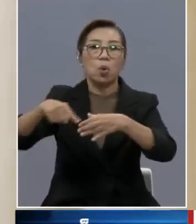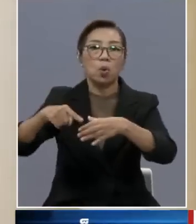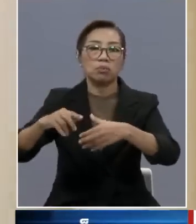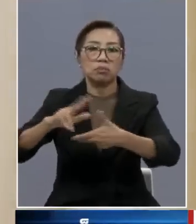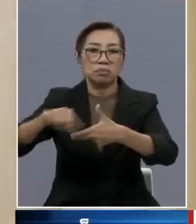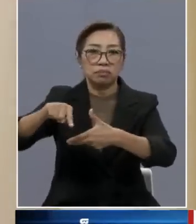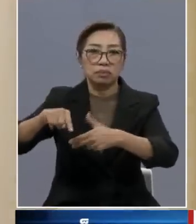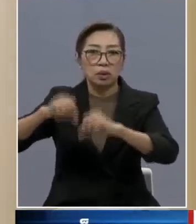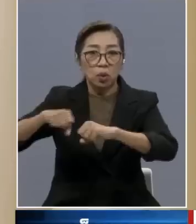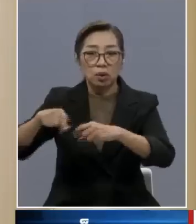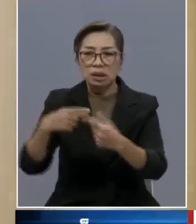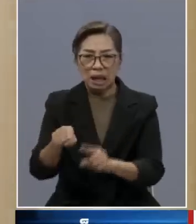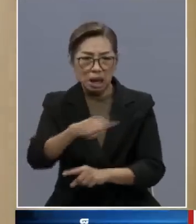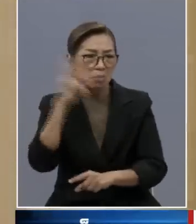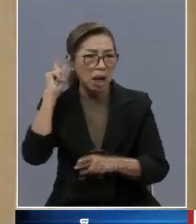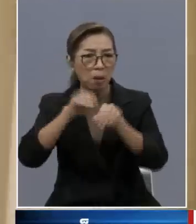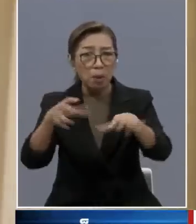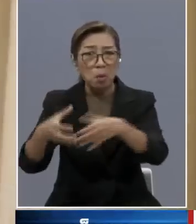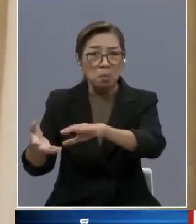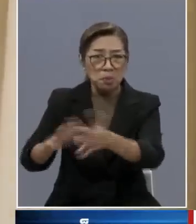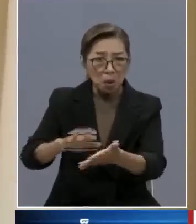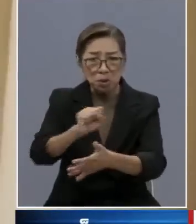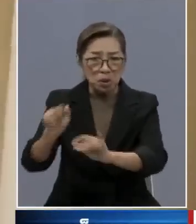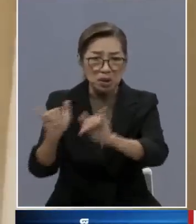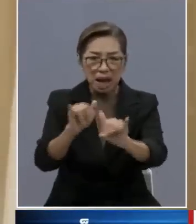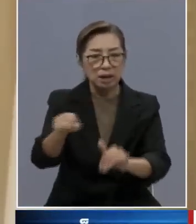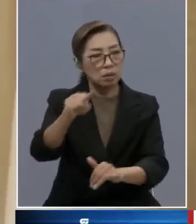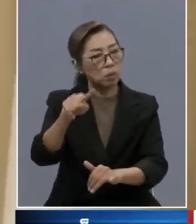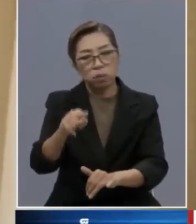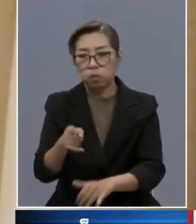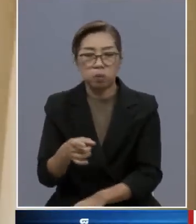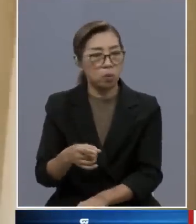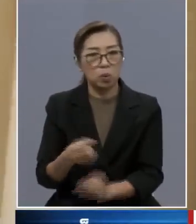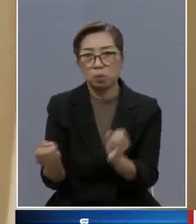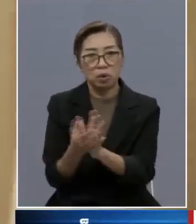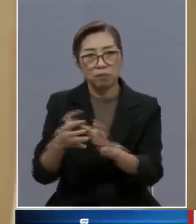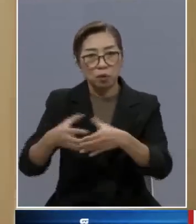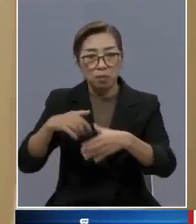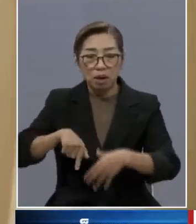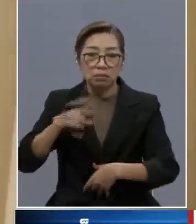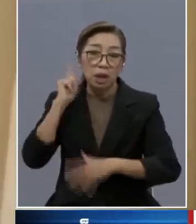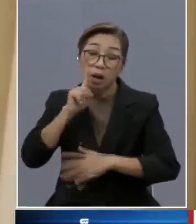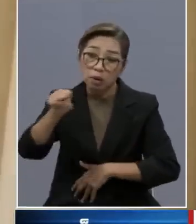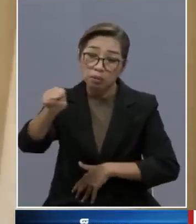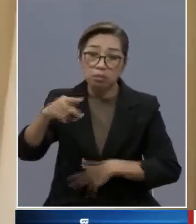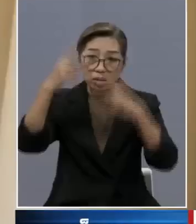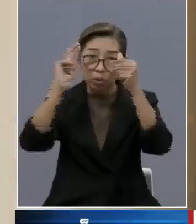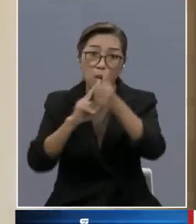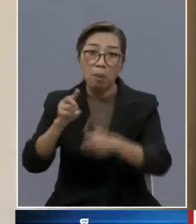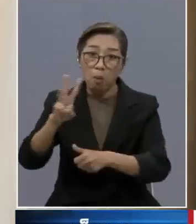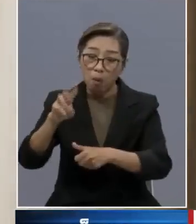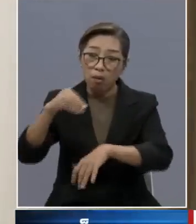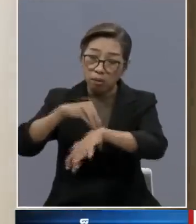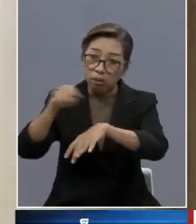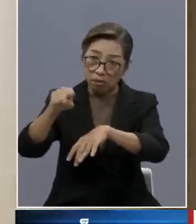นของพรรคแล้วเป็นไปไม่ได้นักข่าวถามต่อมีแนวโน้มพลเอกประวิตรจะลาออกไหม คุณสันติก็บอกว่าเป็นเรื่องของอนาคตนะ